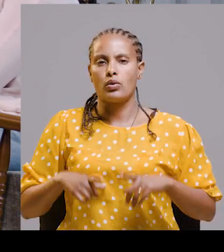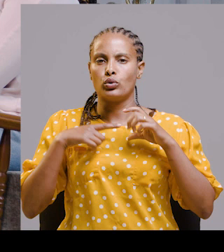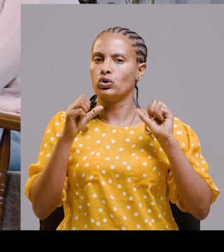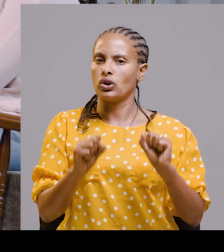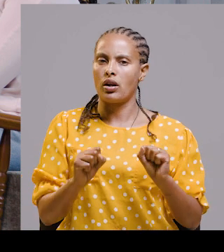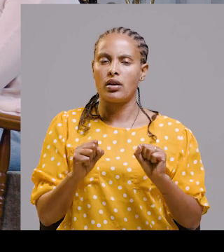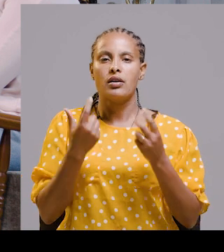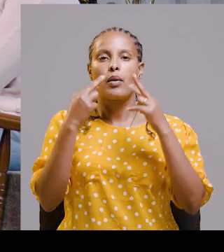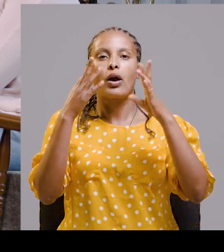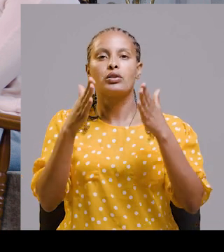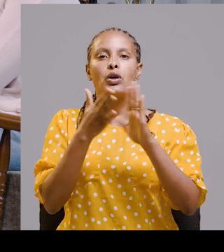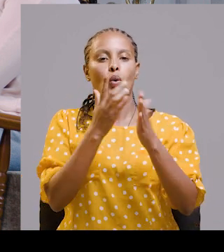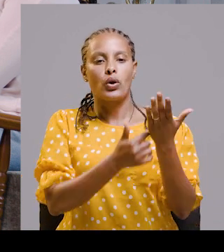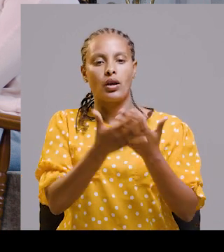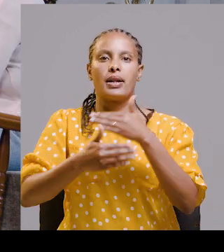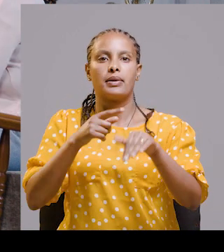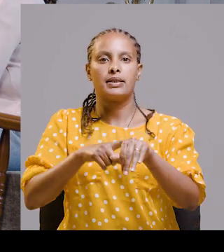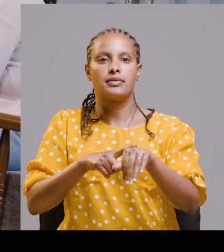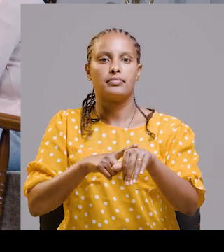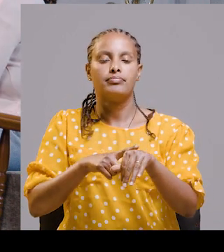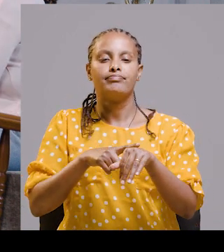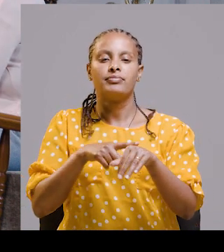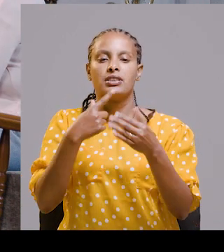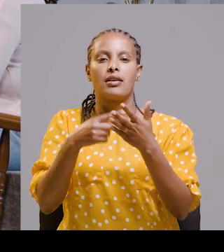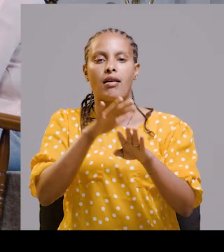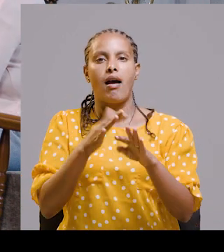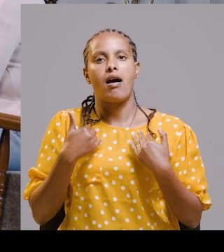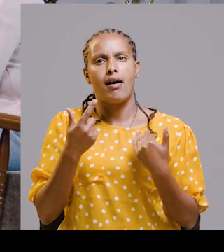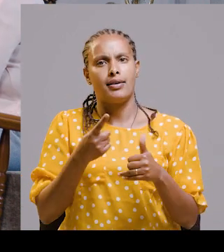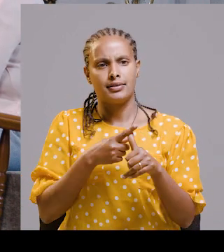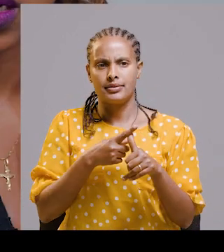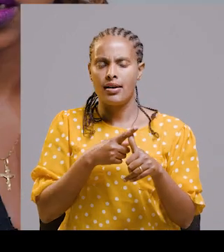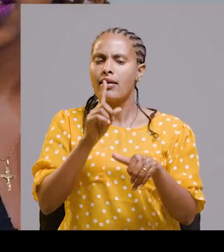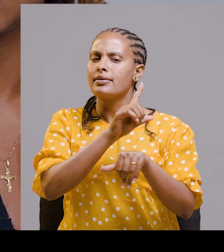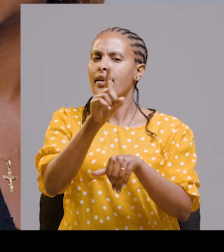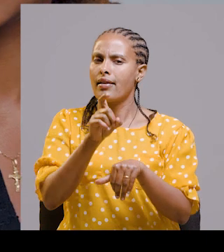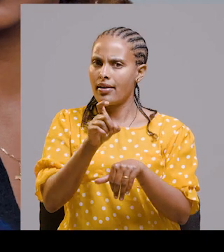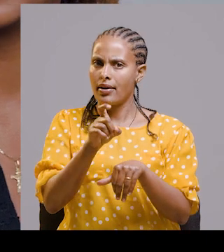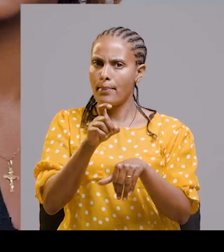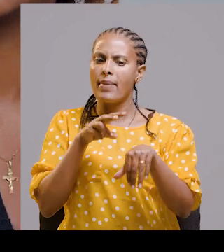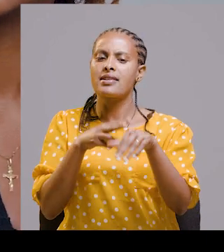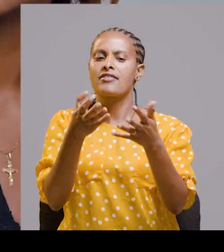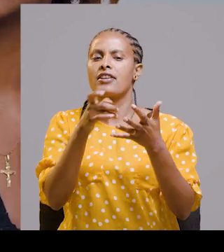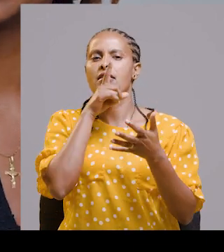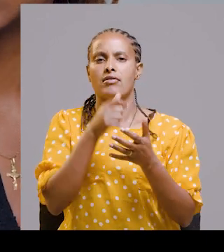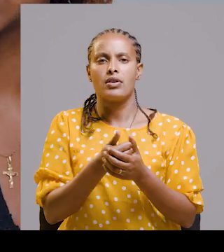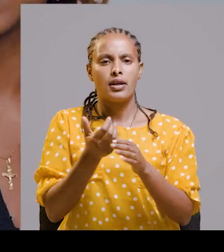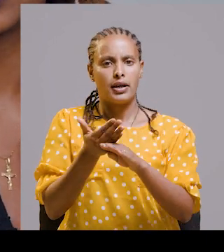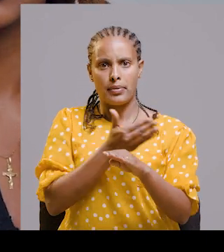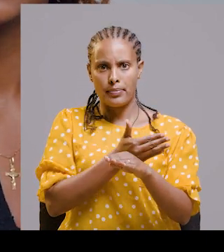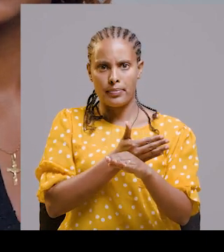እርዳታ የሚያስፈልግበት ጊዜ ሊኖር ይችላል። እሺ ዶክተር፣ እዚች ጋር አንድ ጥያቄ ማንሳት ፈልጋለሁ።